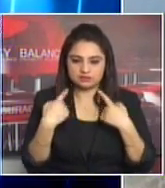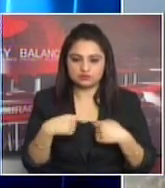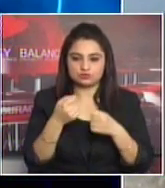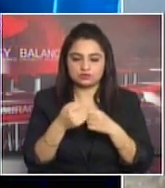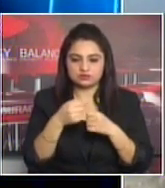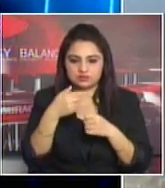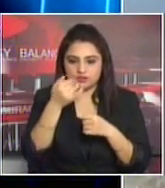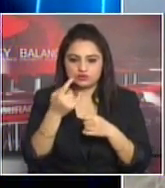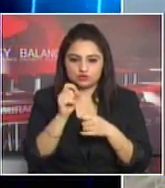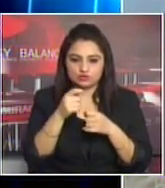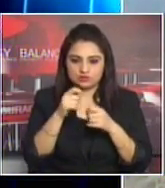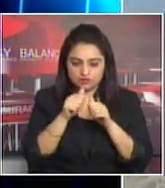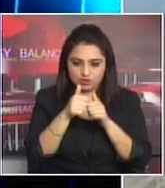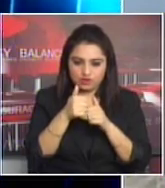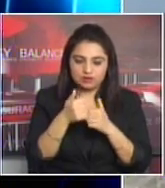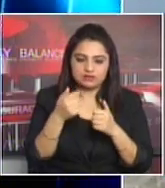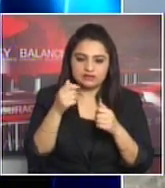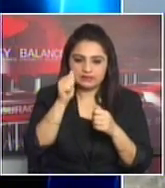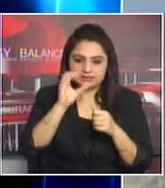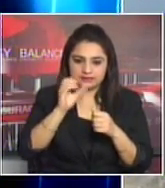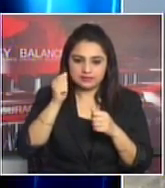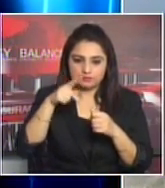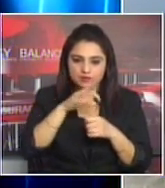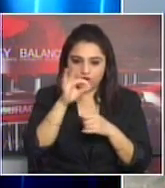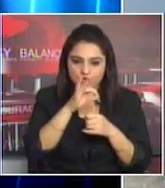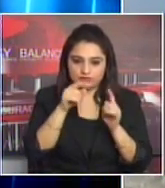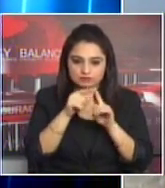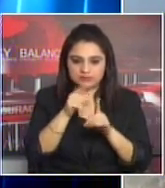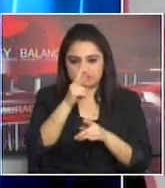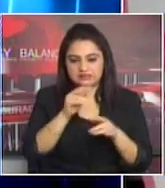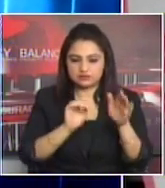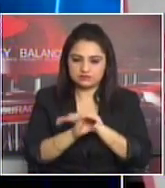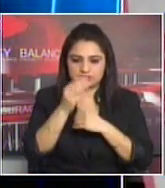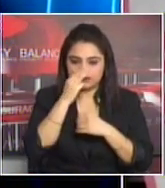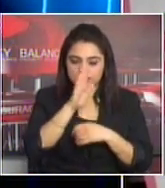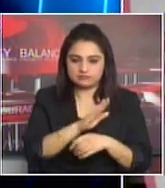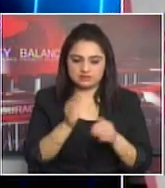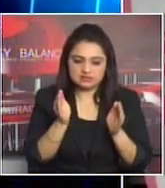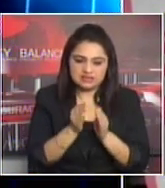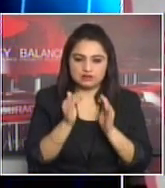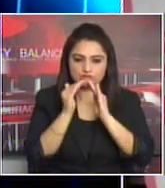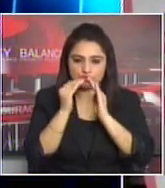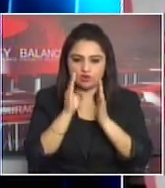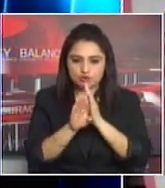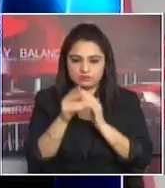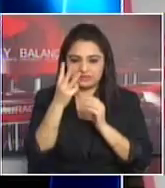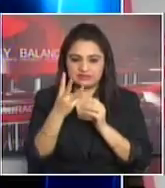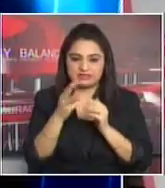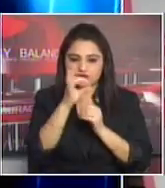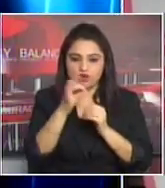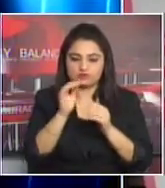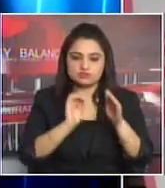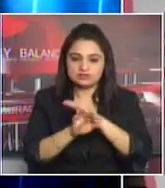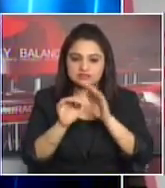र अन्नपूर्ण संरक्षण क्षेत्र आयोजना एक्यापको कार्यालय समेत सञ्चालनमा छ। साँघुरो भवनबाट तीन कार्यालयको सेवा प्रवाह